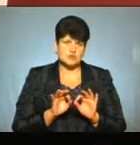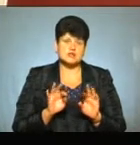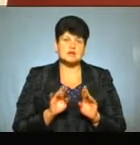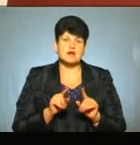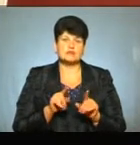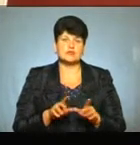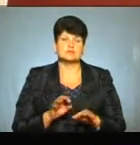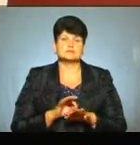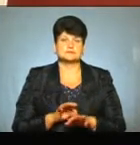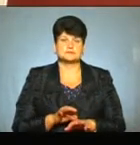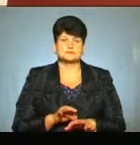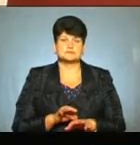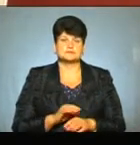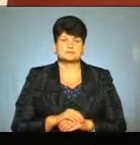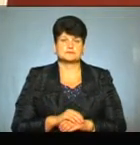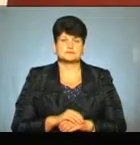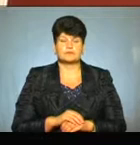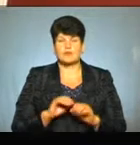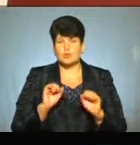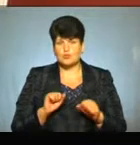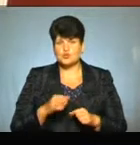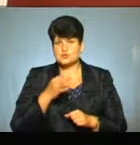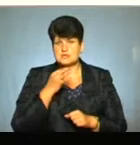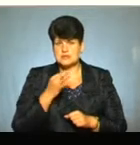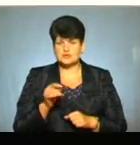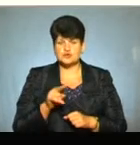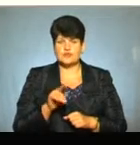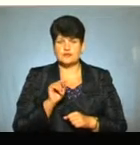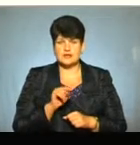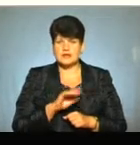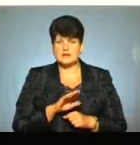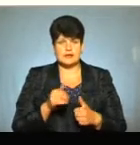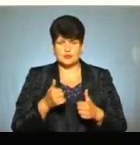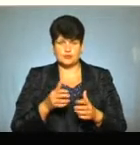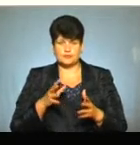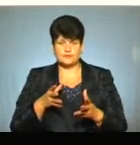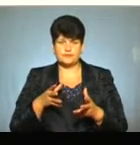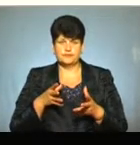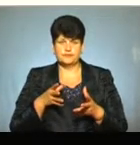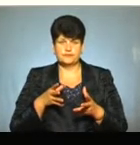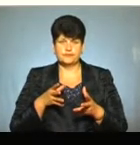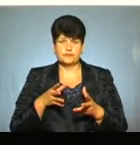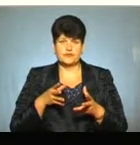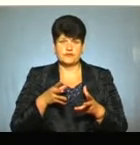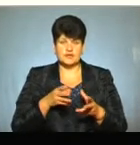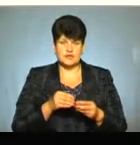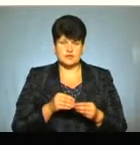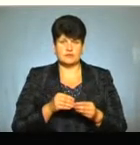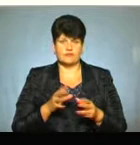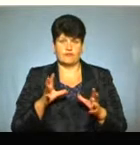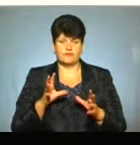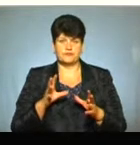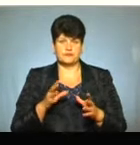розкажіть, як вона втілюється? Ну, можу сказати, що вона не так добре втілюється в нас, як на Дніпропетровщині.